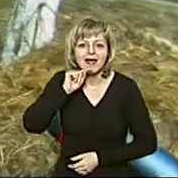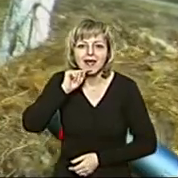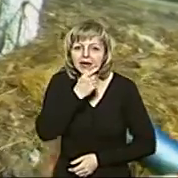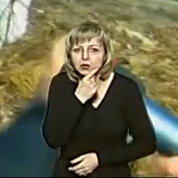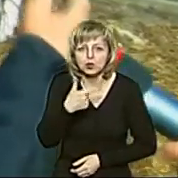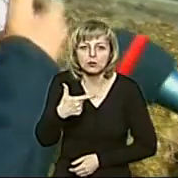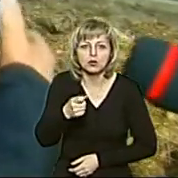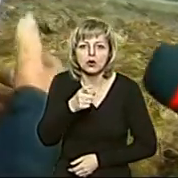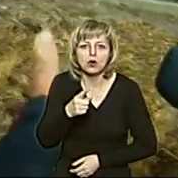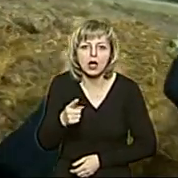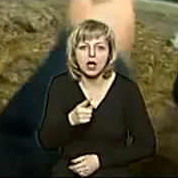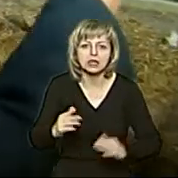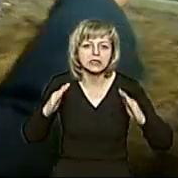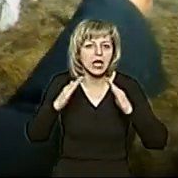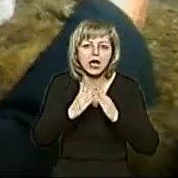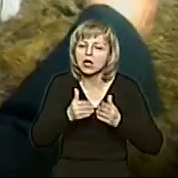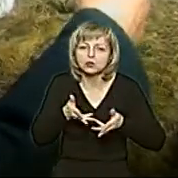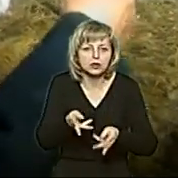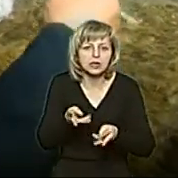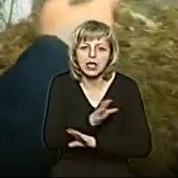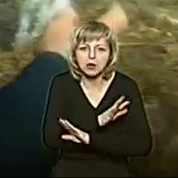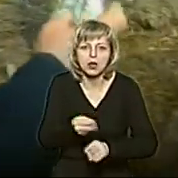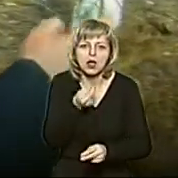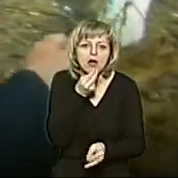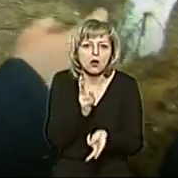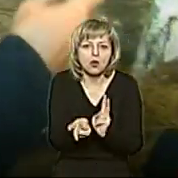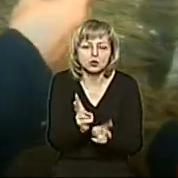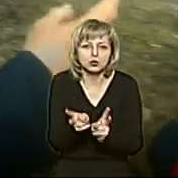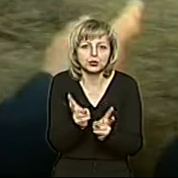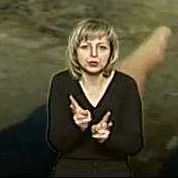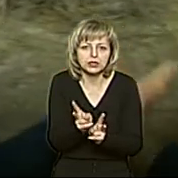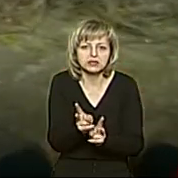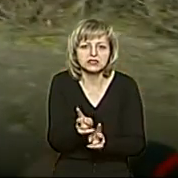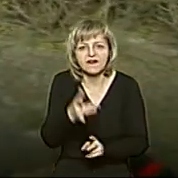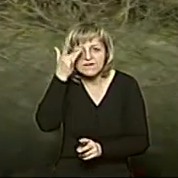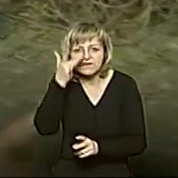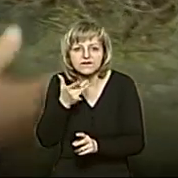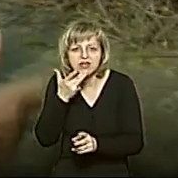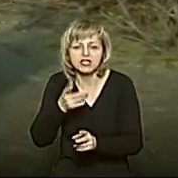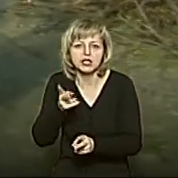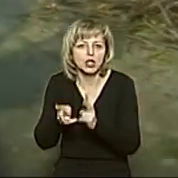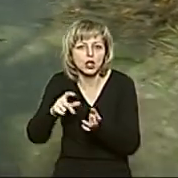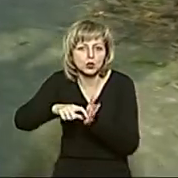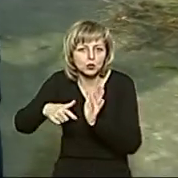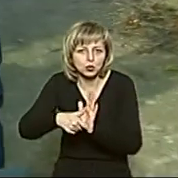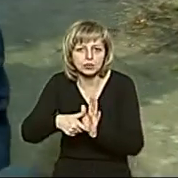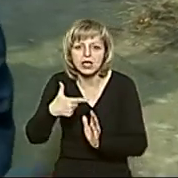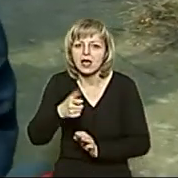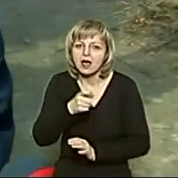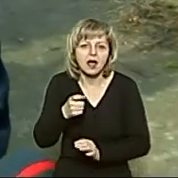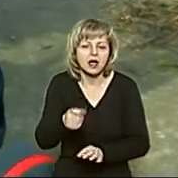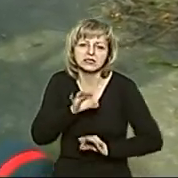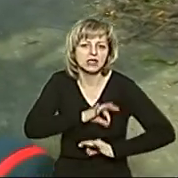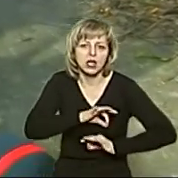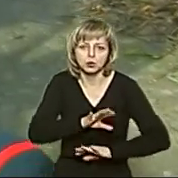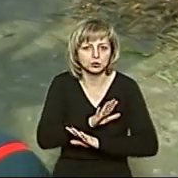газ, я хату не опалюю, а я готую їсти в літній кухні. Газ я не